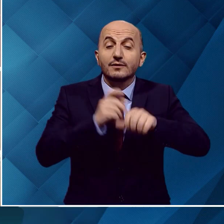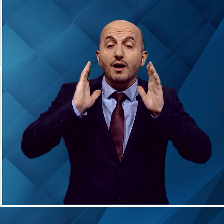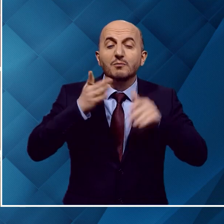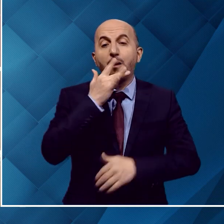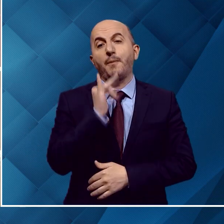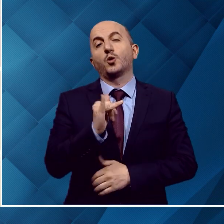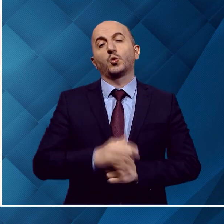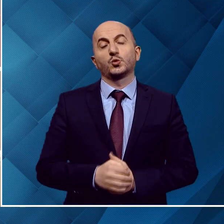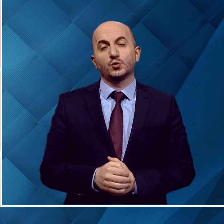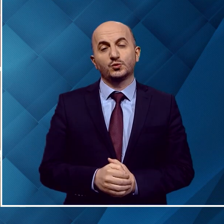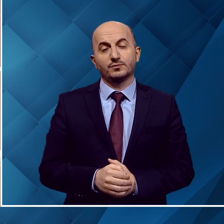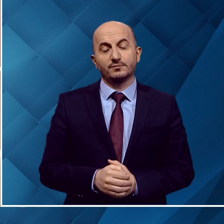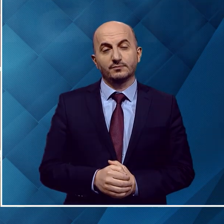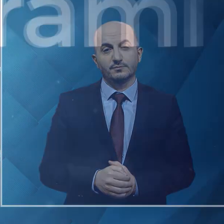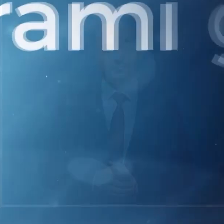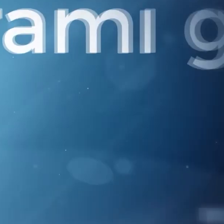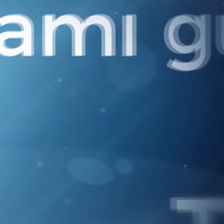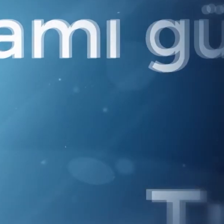konusu vakitte kılmak mekruhtur.